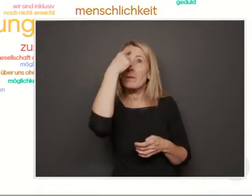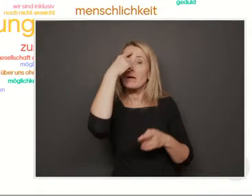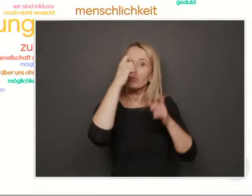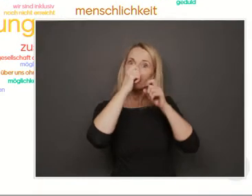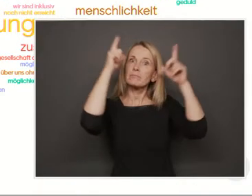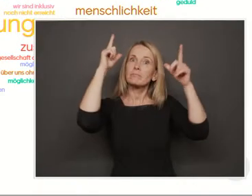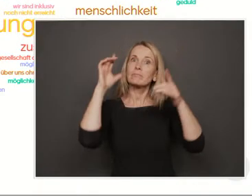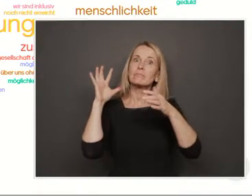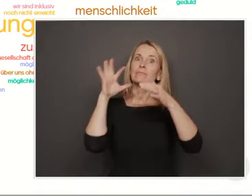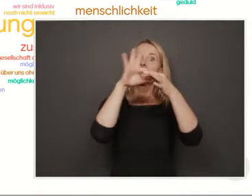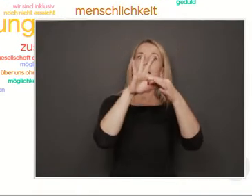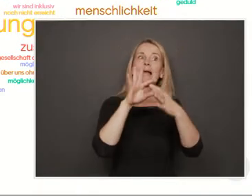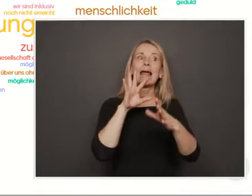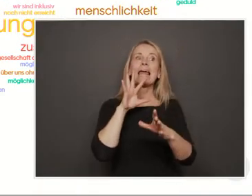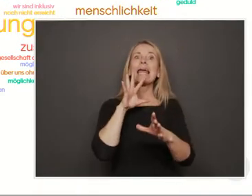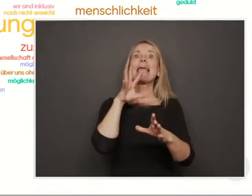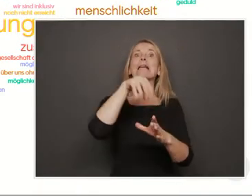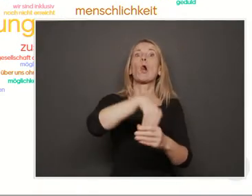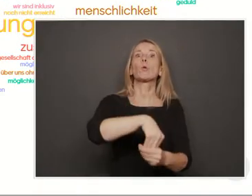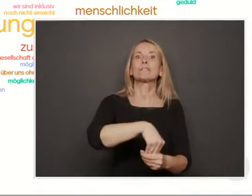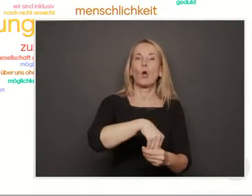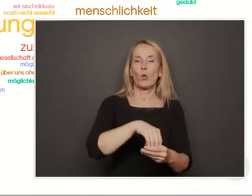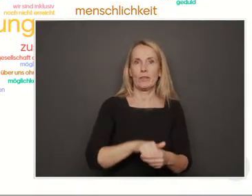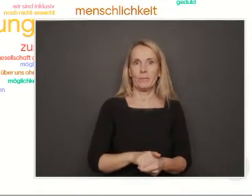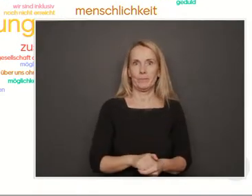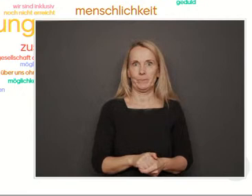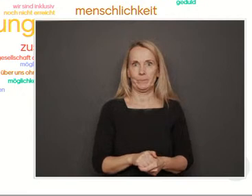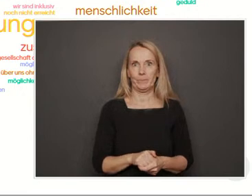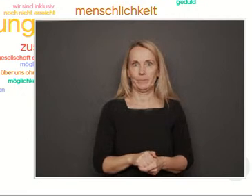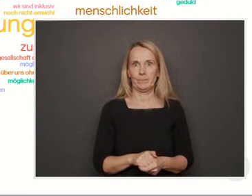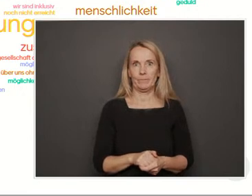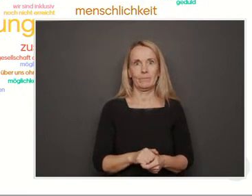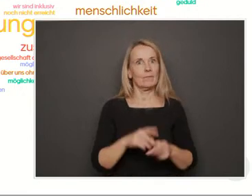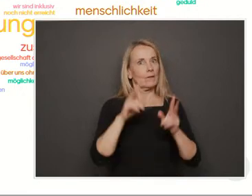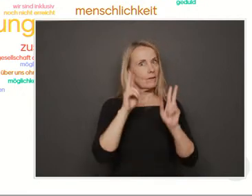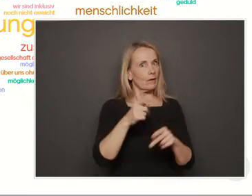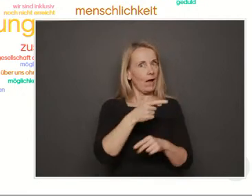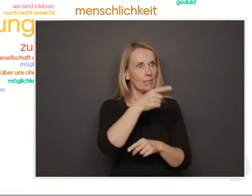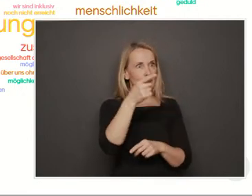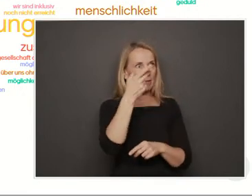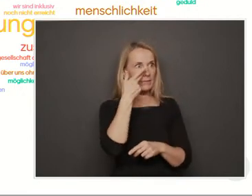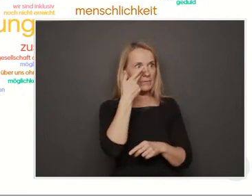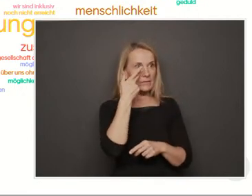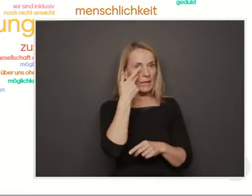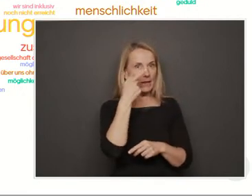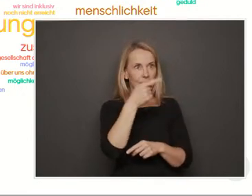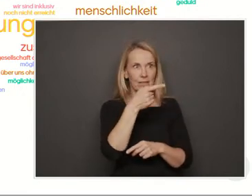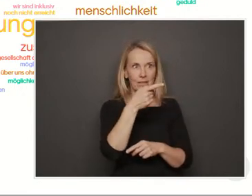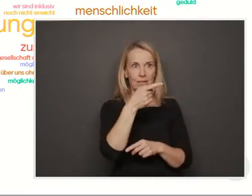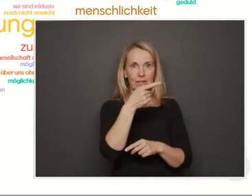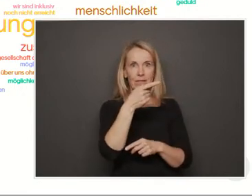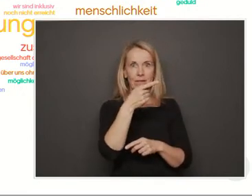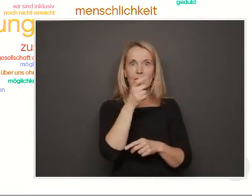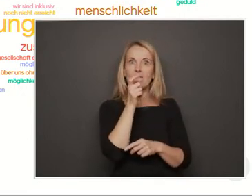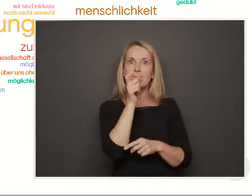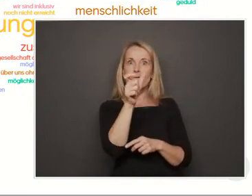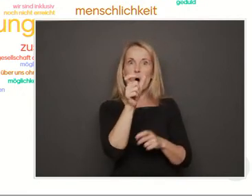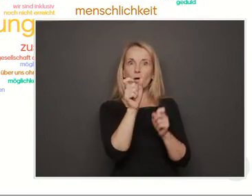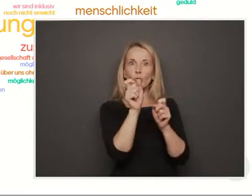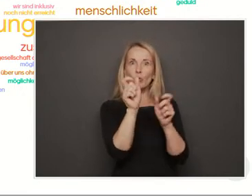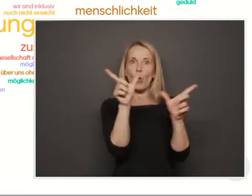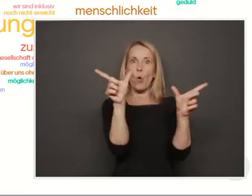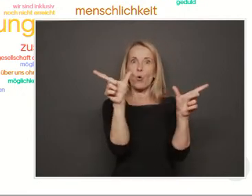mit Inklusion wichtig waren. Sie können an der Größe der Worte